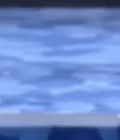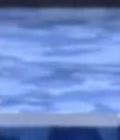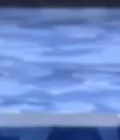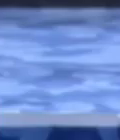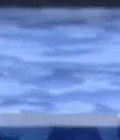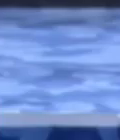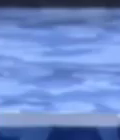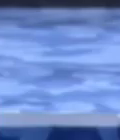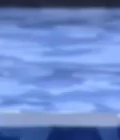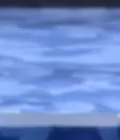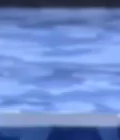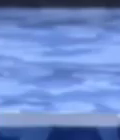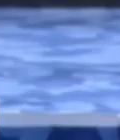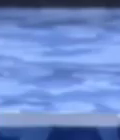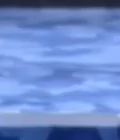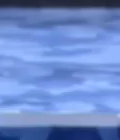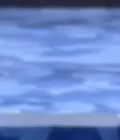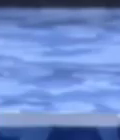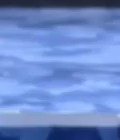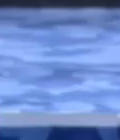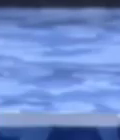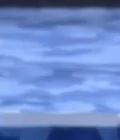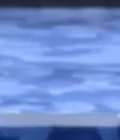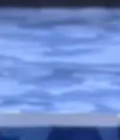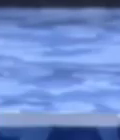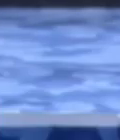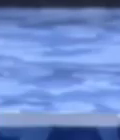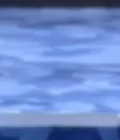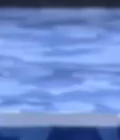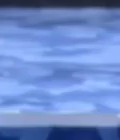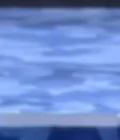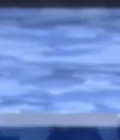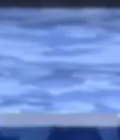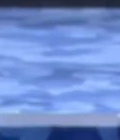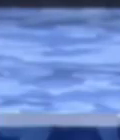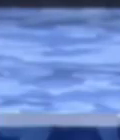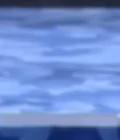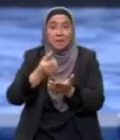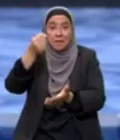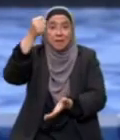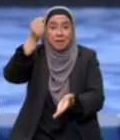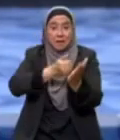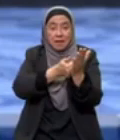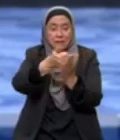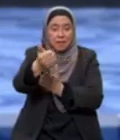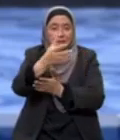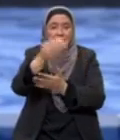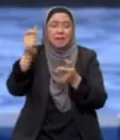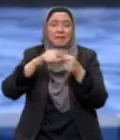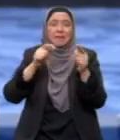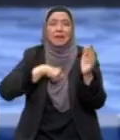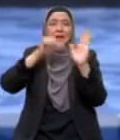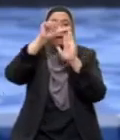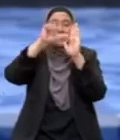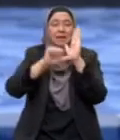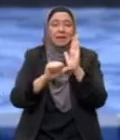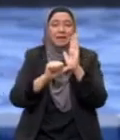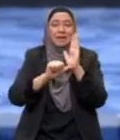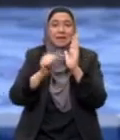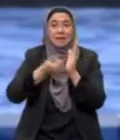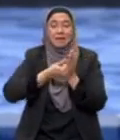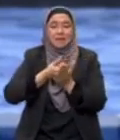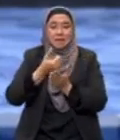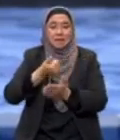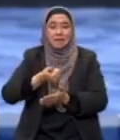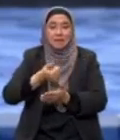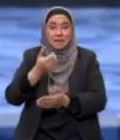pada Rang undang-undang kebebasan maklumat pindaan kepada akta pemegangan amanah akta pemegang amanah diperbadankan pindaan kepada akta